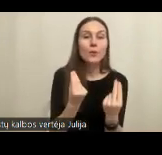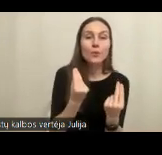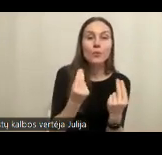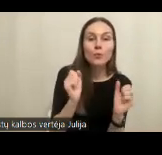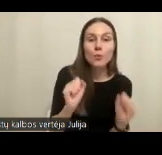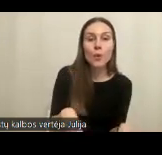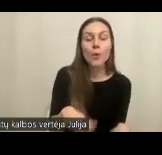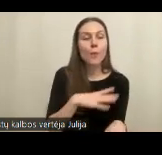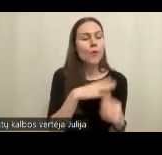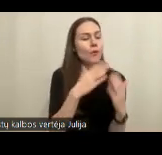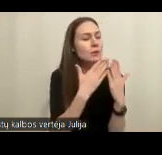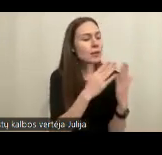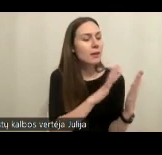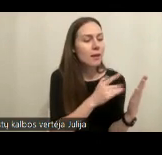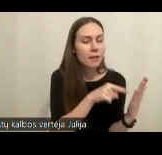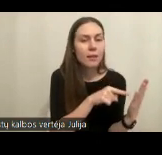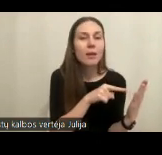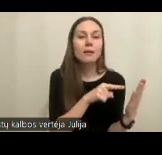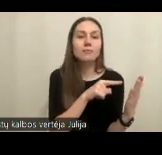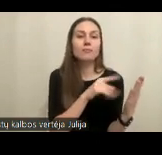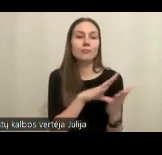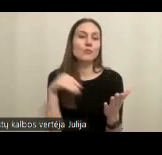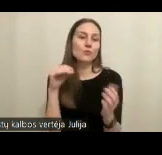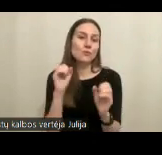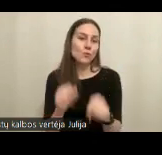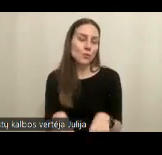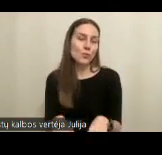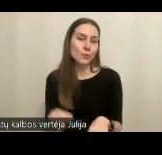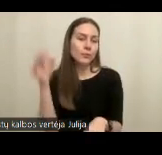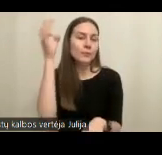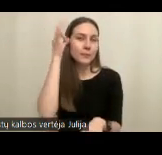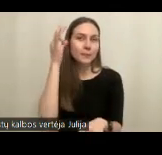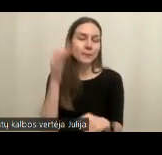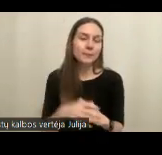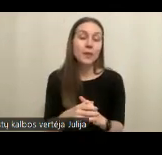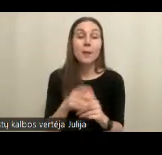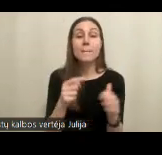kas buvo perskaityta ir prisiminti. Na, pradinėse tai yra daugiau